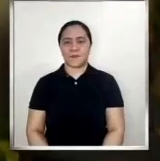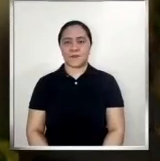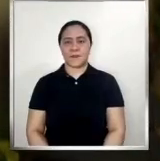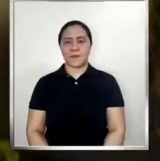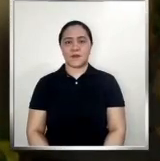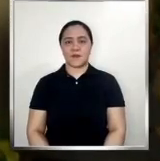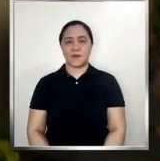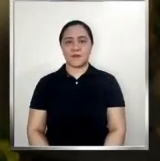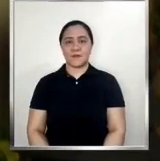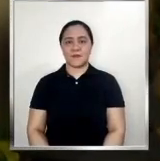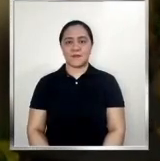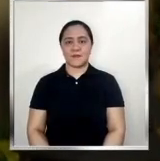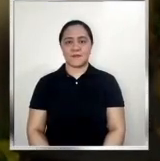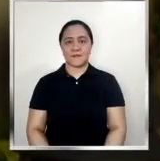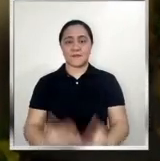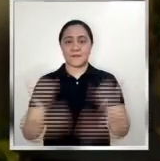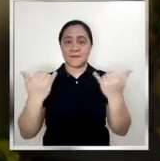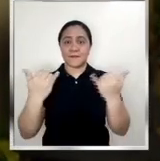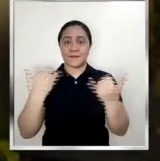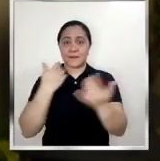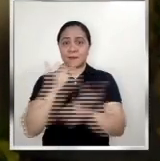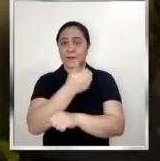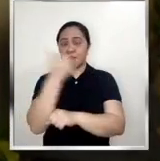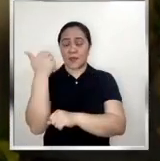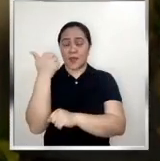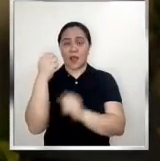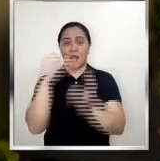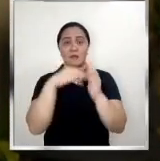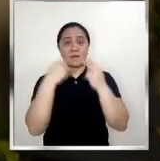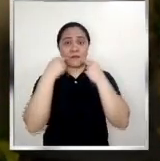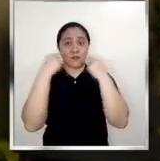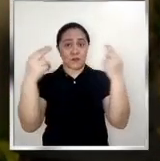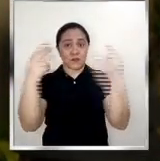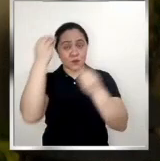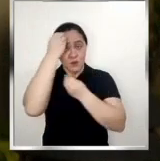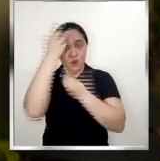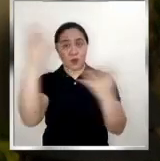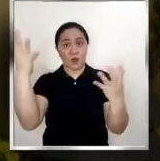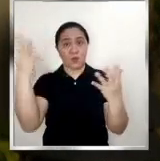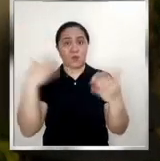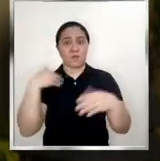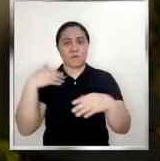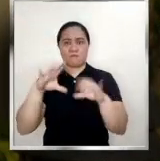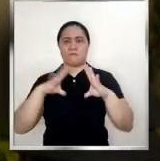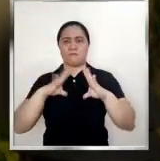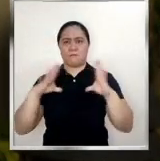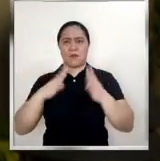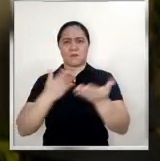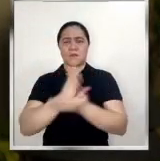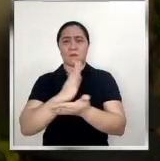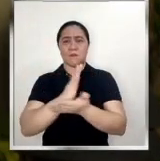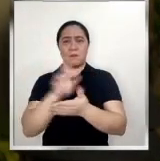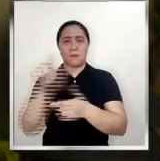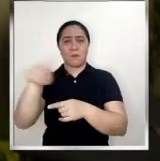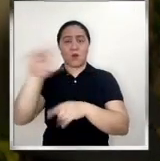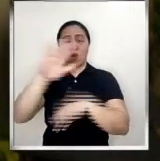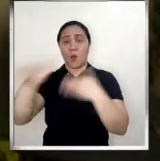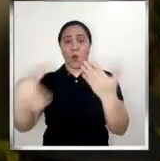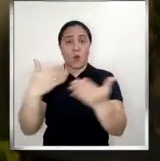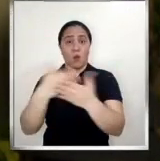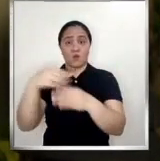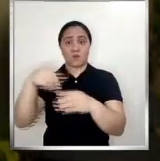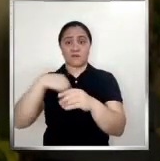Sa ibang balita, oras na luwagan pa ang quarantine sa Metro Manila. Naniniwala ang Philippine College of Physicians na lalo pang dapat sumunod ang lahat sa